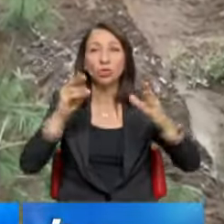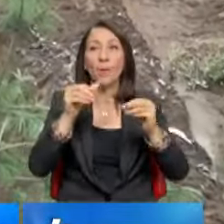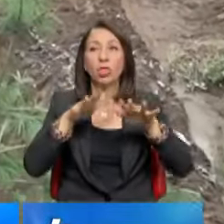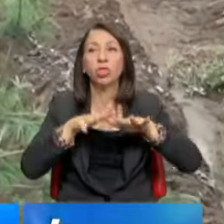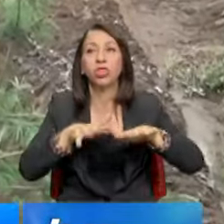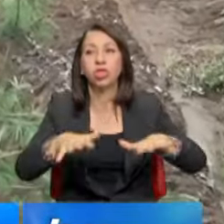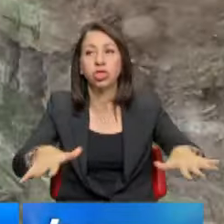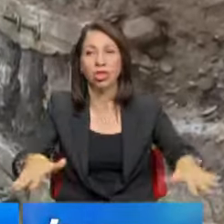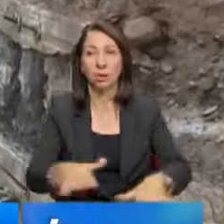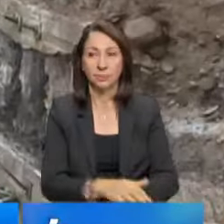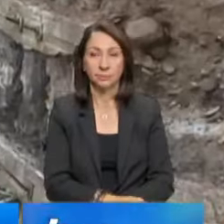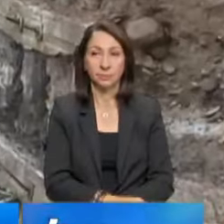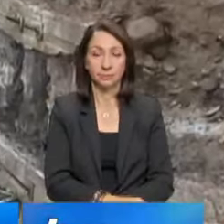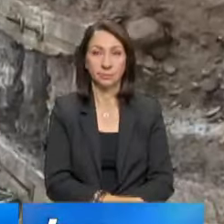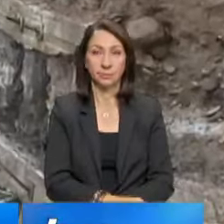kaydı.